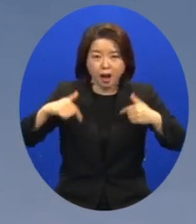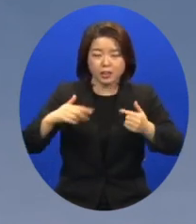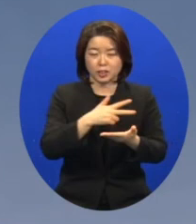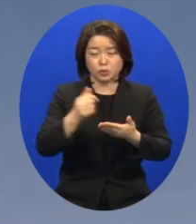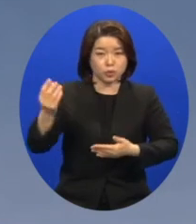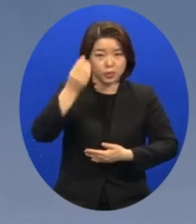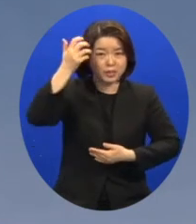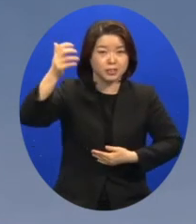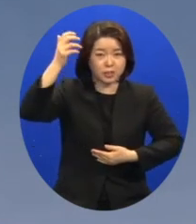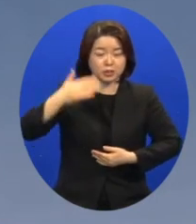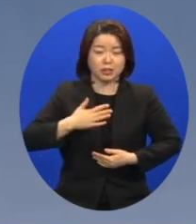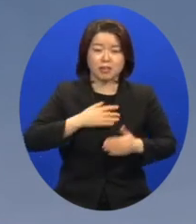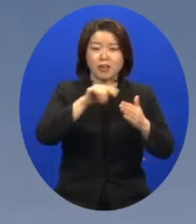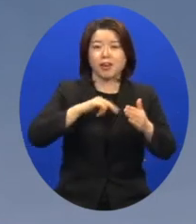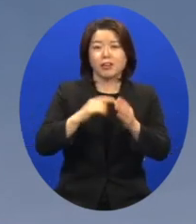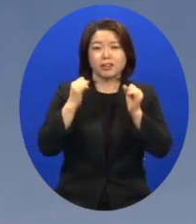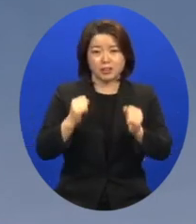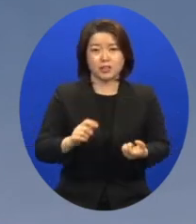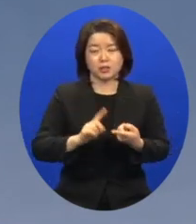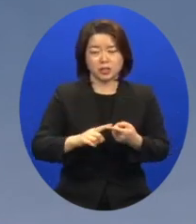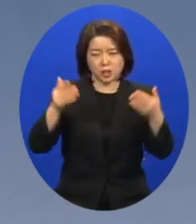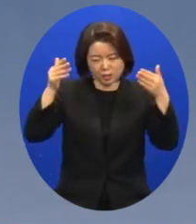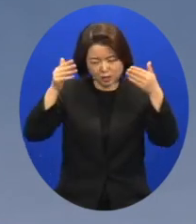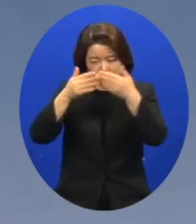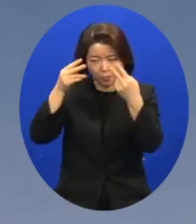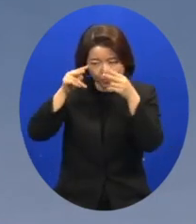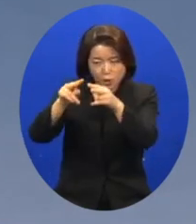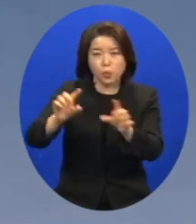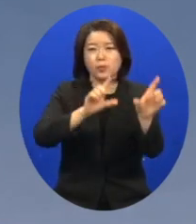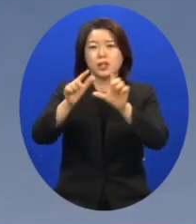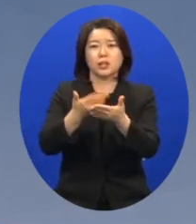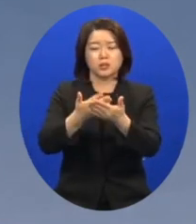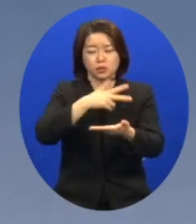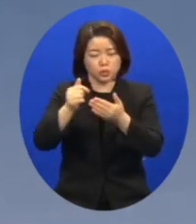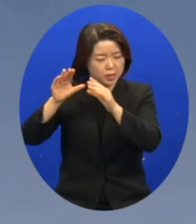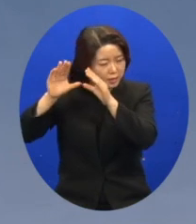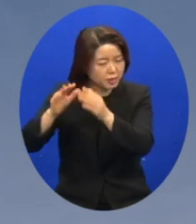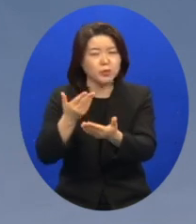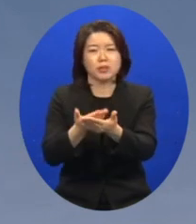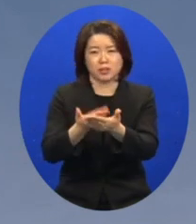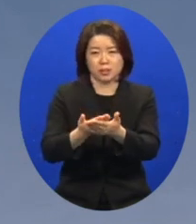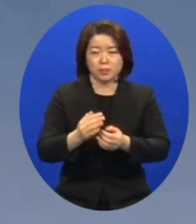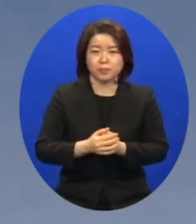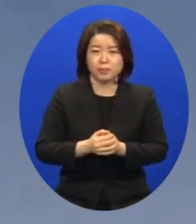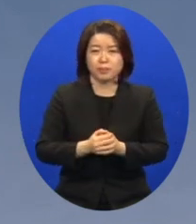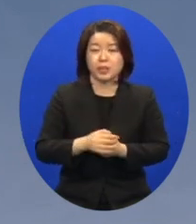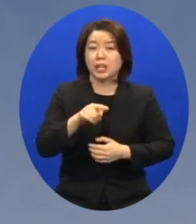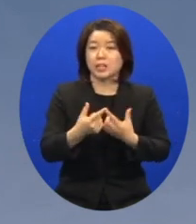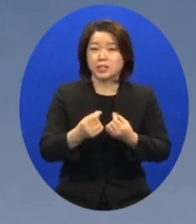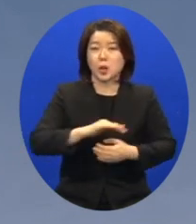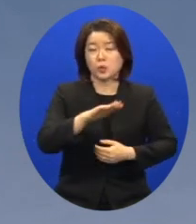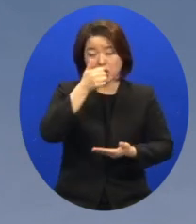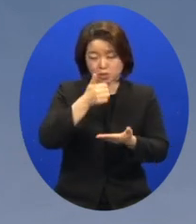내 안에 거하시는 것을 주목하고 살게 하소서 주님께 귀 기울이고 살게 왔었어 그래서 우리가